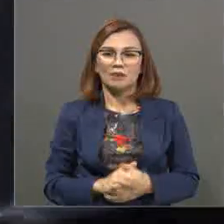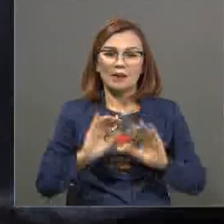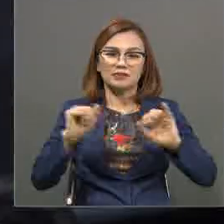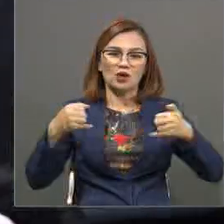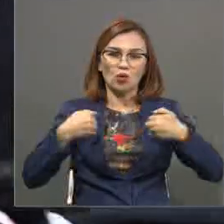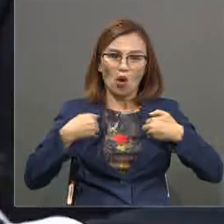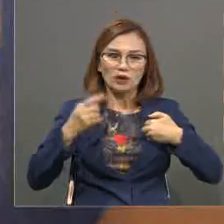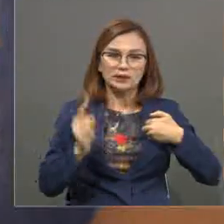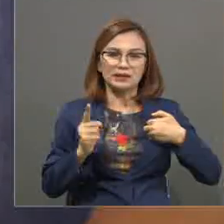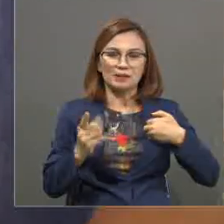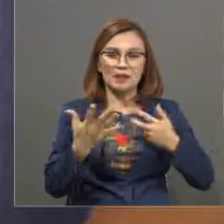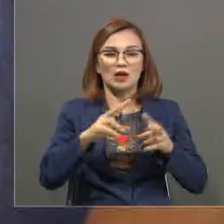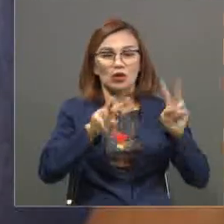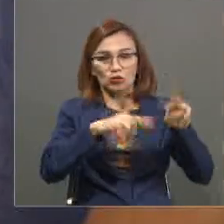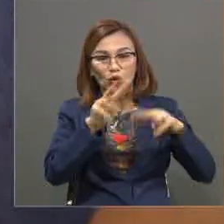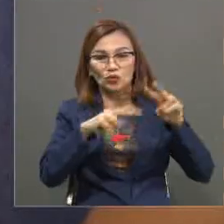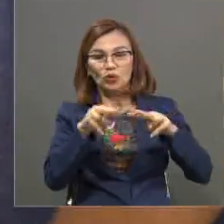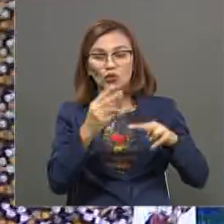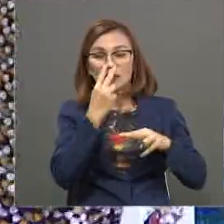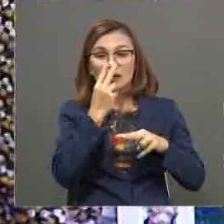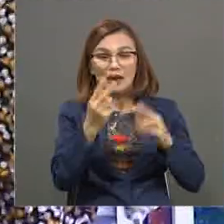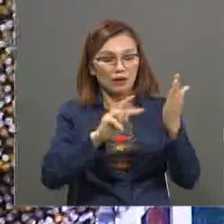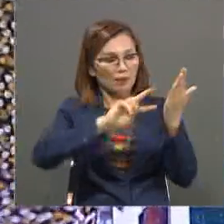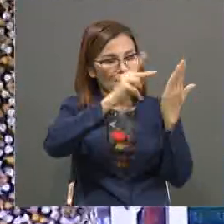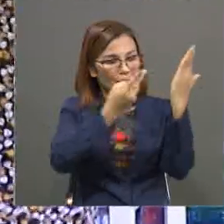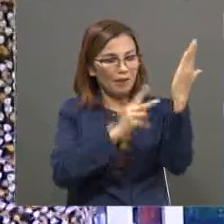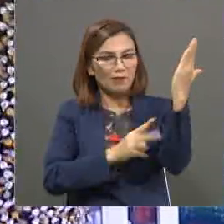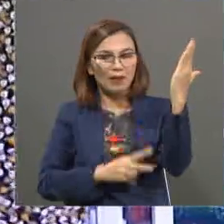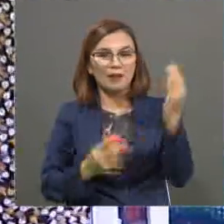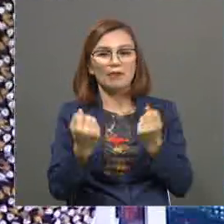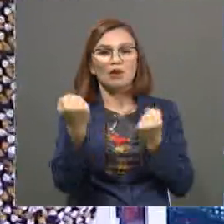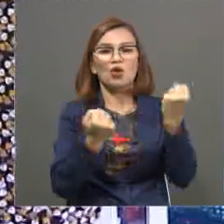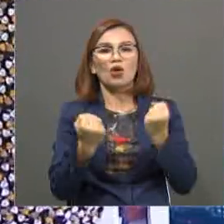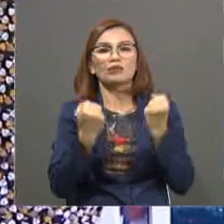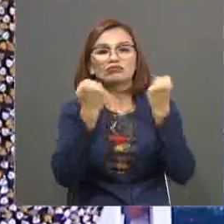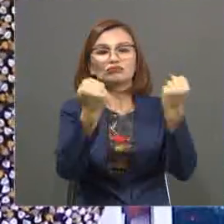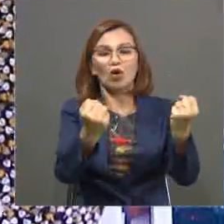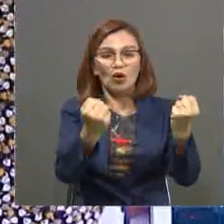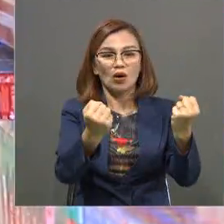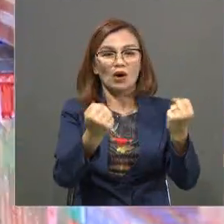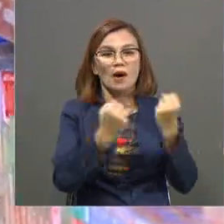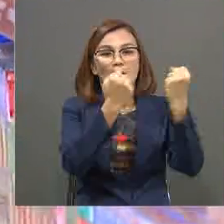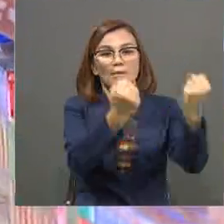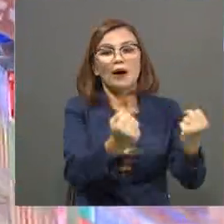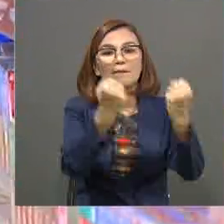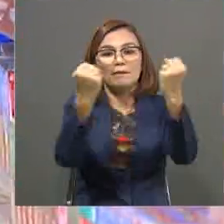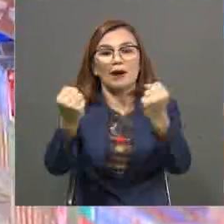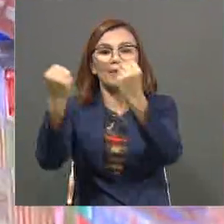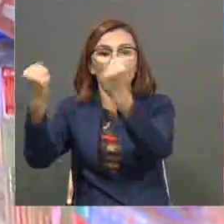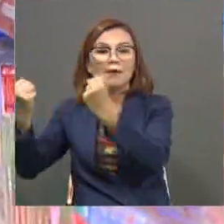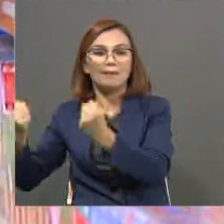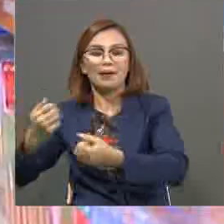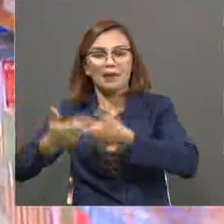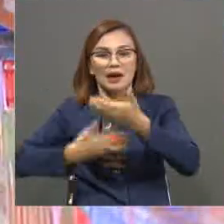สิทธิ์ตรวจพบตรวจไปตรวจมาพอมันข้ามพื้นที่ถึงได้รู้ว่าอ๋อเป็นรถเร่ฮะรถเร่ห์พวกนี้ตระเวนขับไปขายสินค้าตามพื้นที่ต่าง